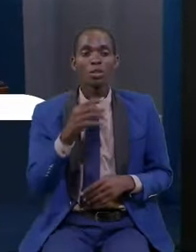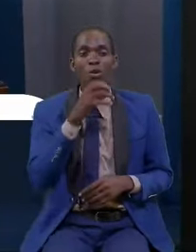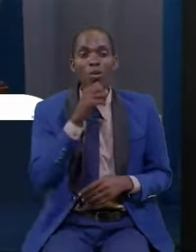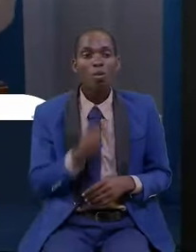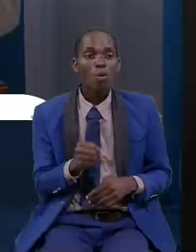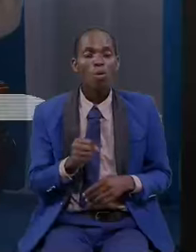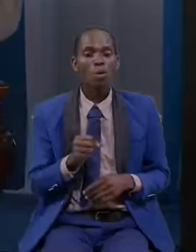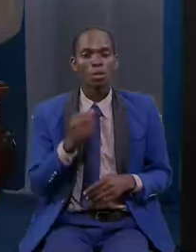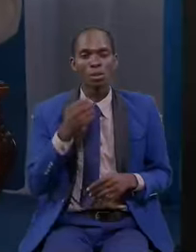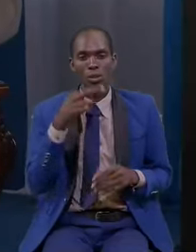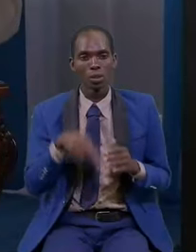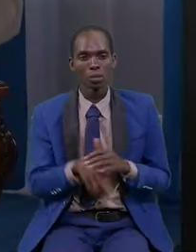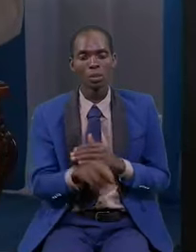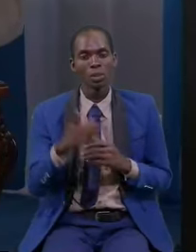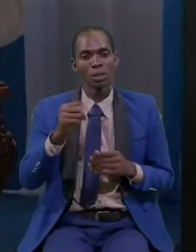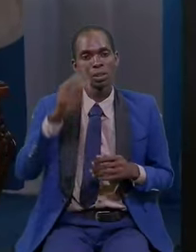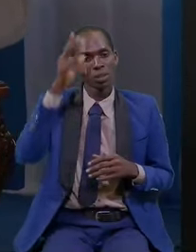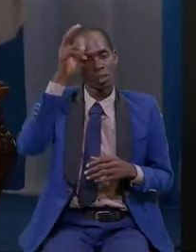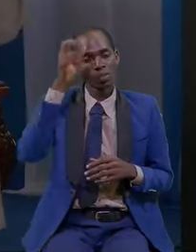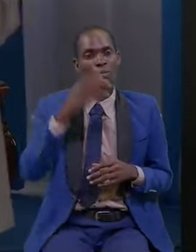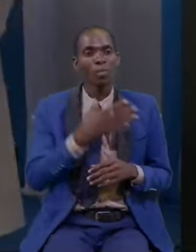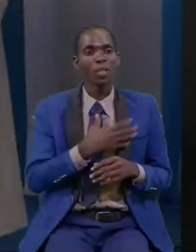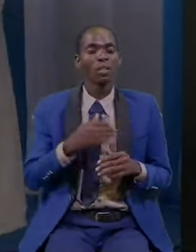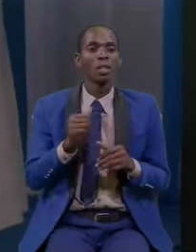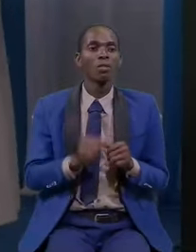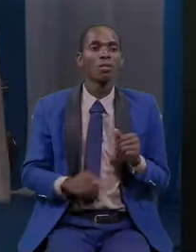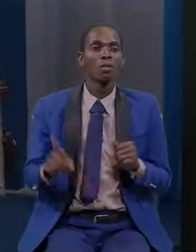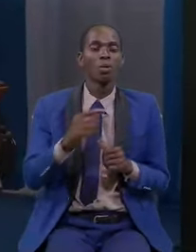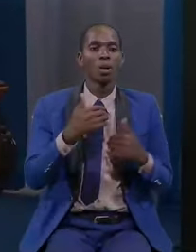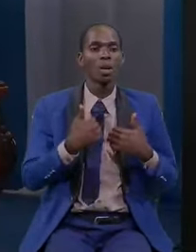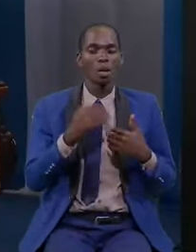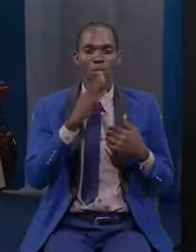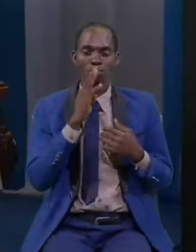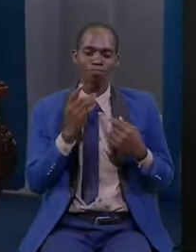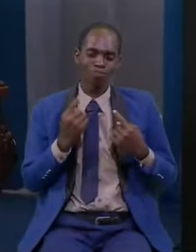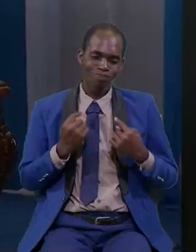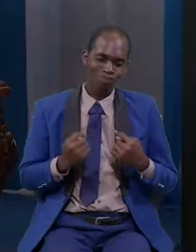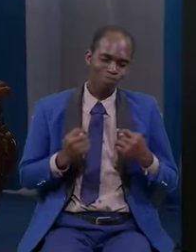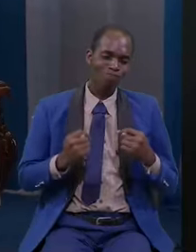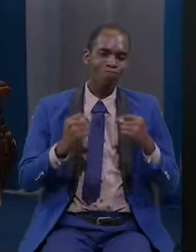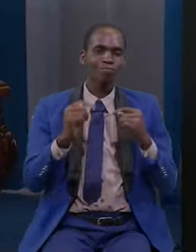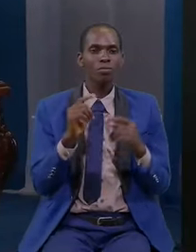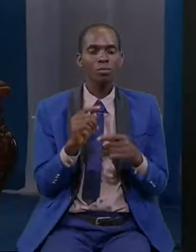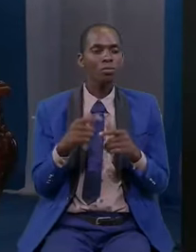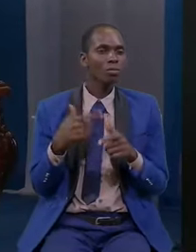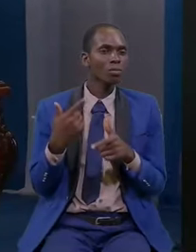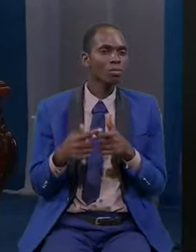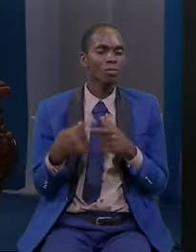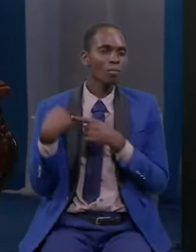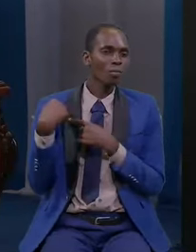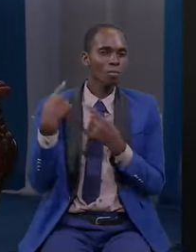diable. Et tout le monde souffrait depuis lors pour être affranchi.